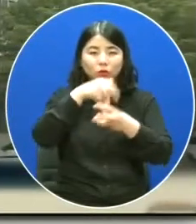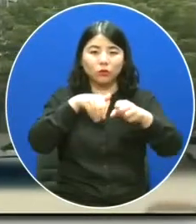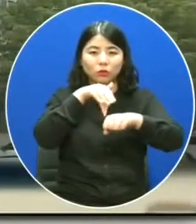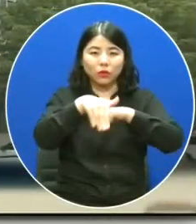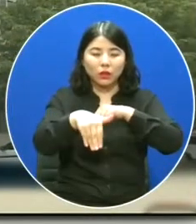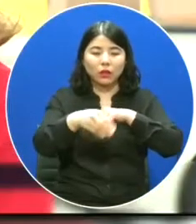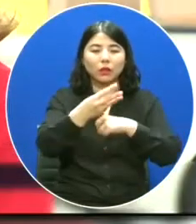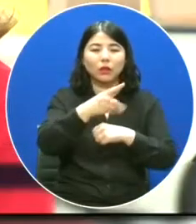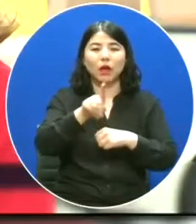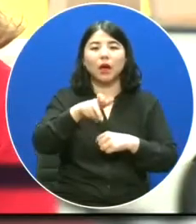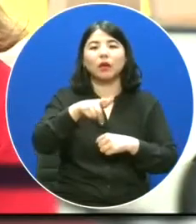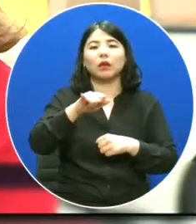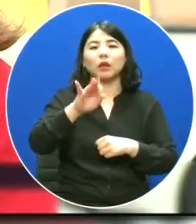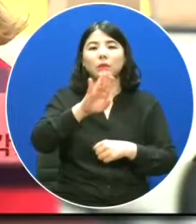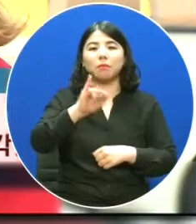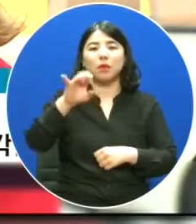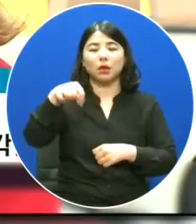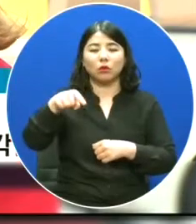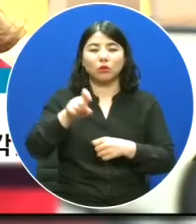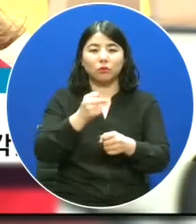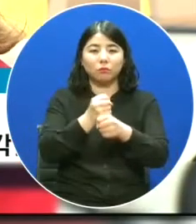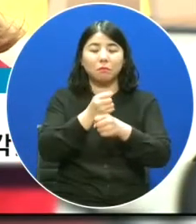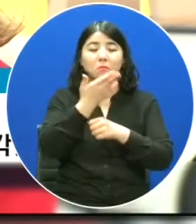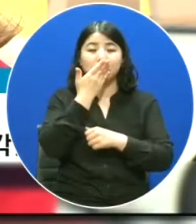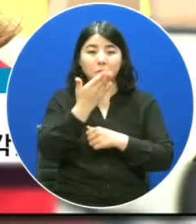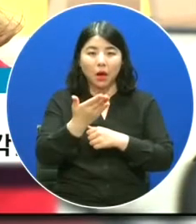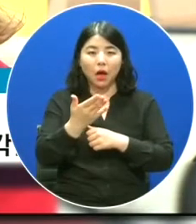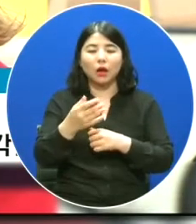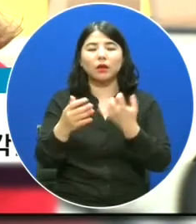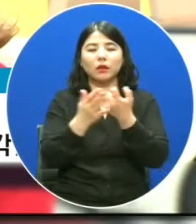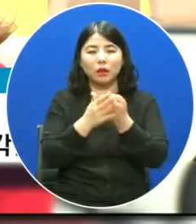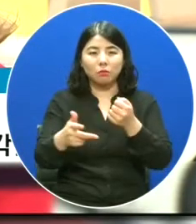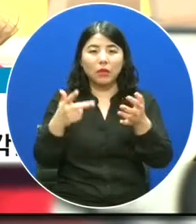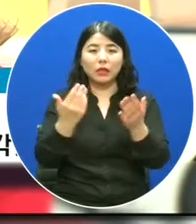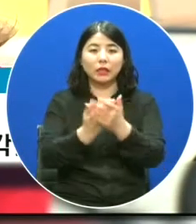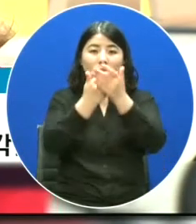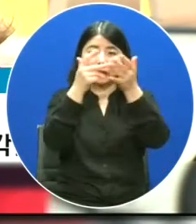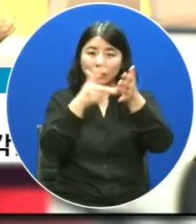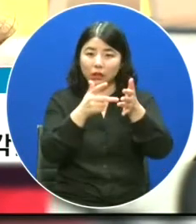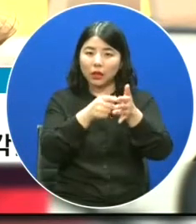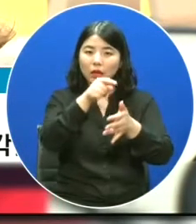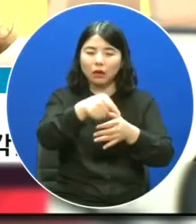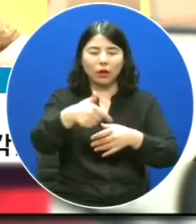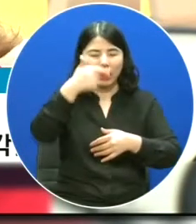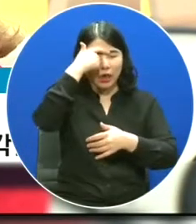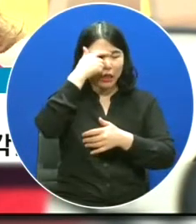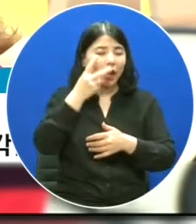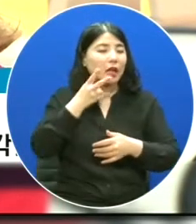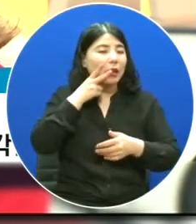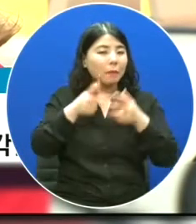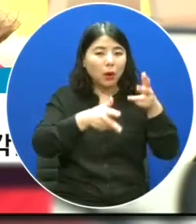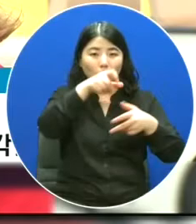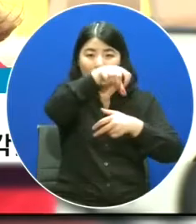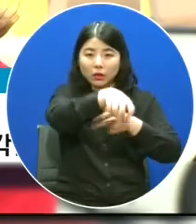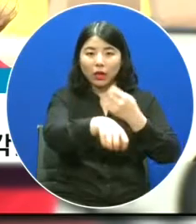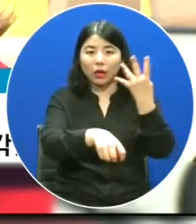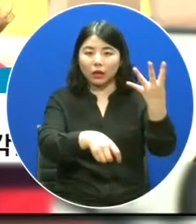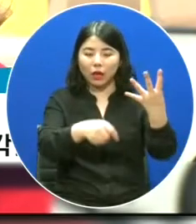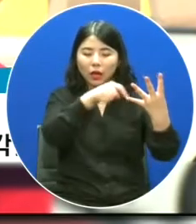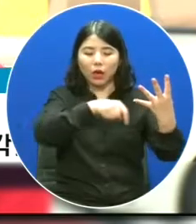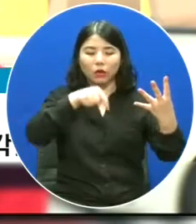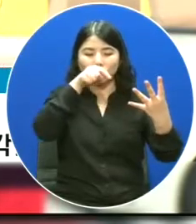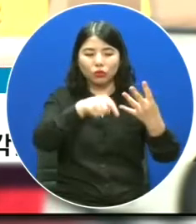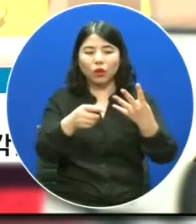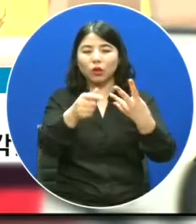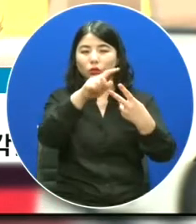라키비움이 완성될 수 있습니다. 때문에 청주시 문화산업진흥재단은 이곳 옛 연초제조창에 남아있는 건물 4개